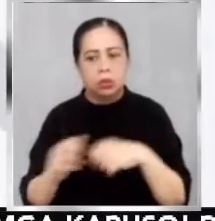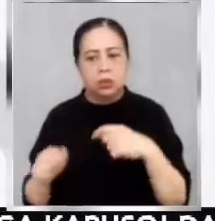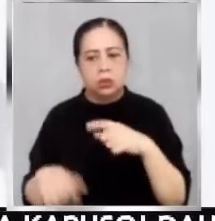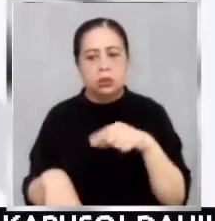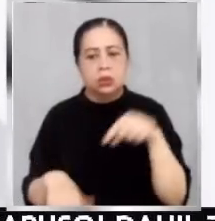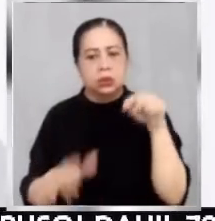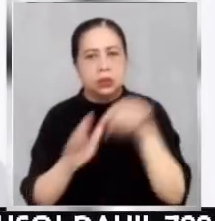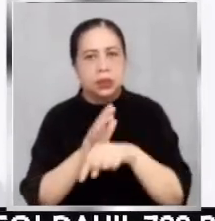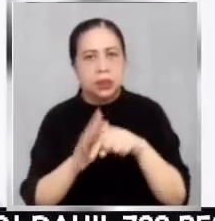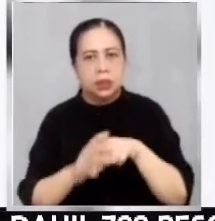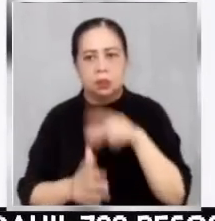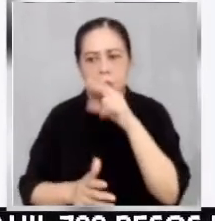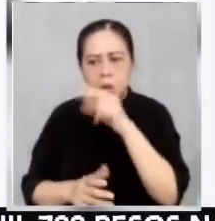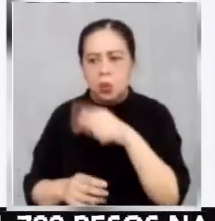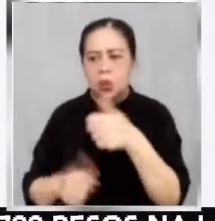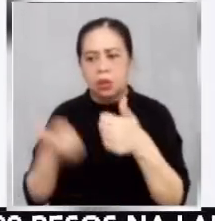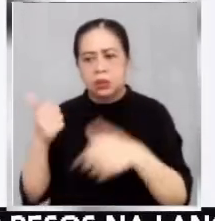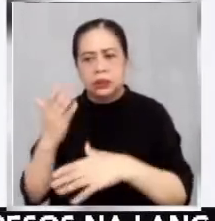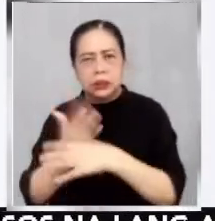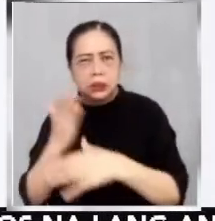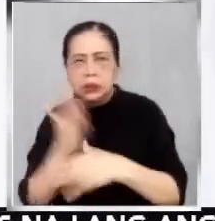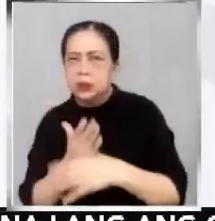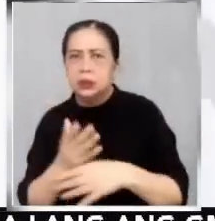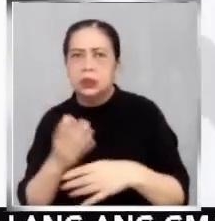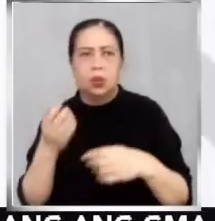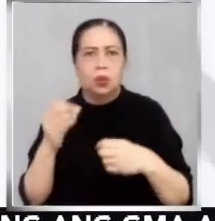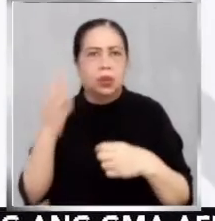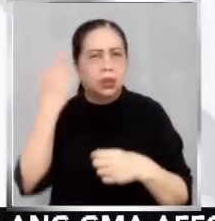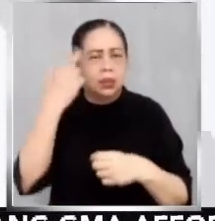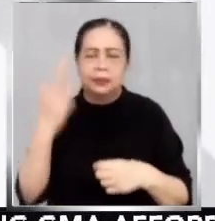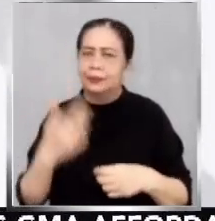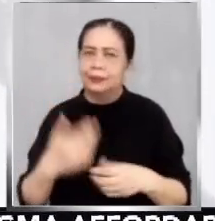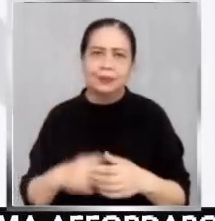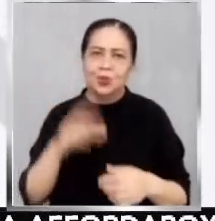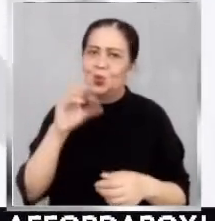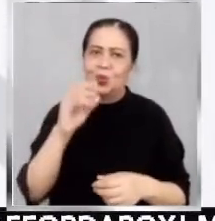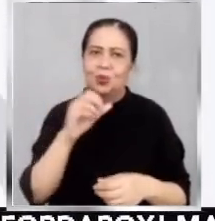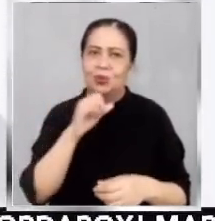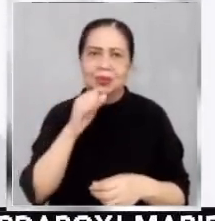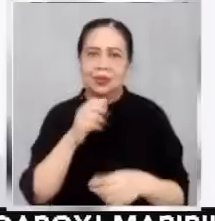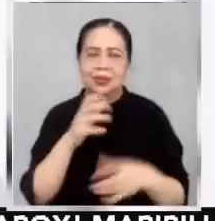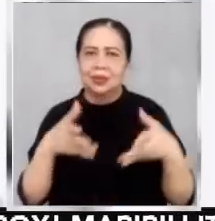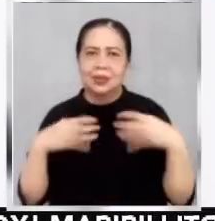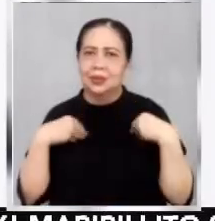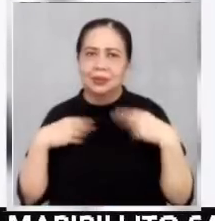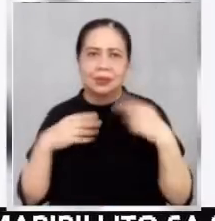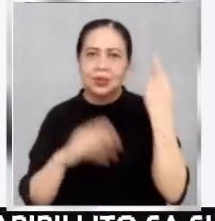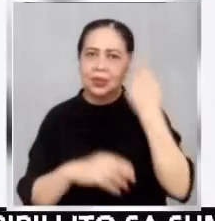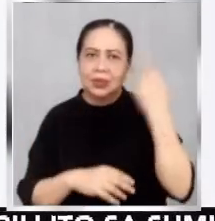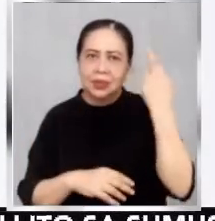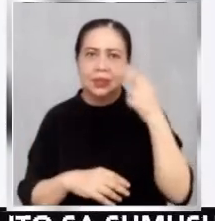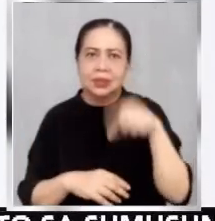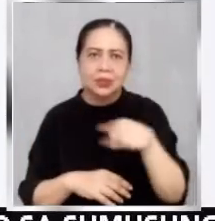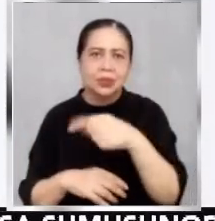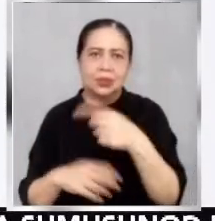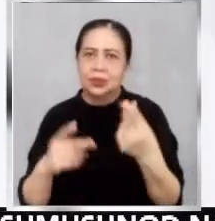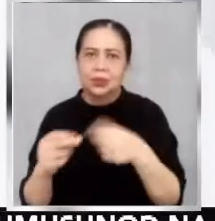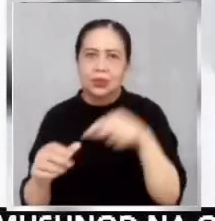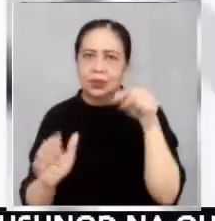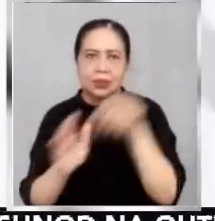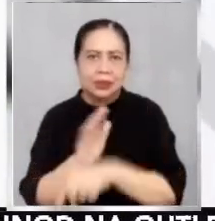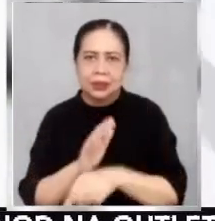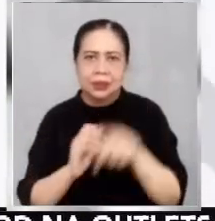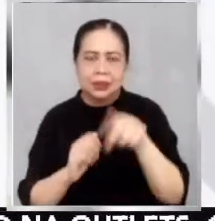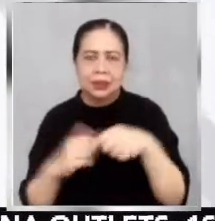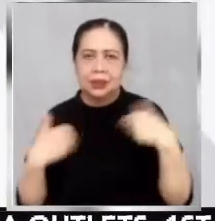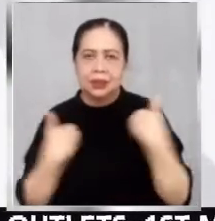pato or kung anumang reason, hindi to under any of the exceptions dun sa the killing of an